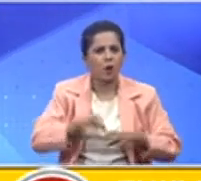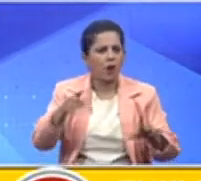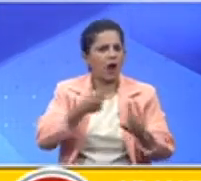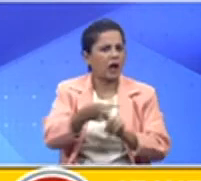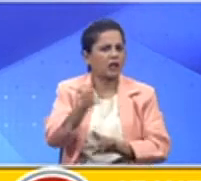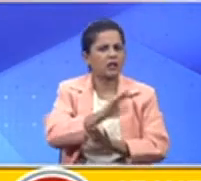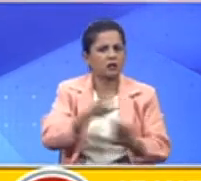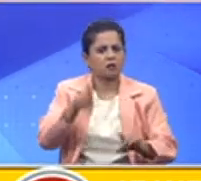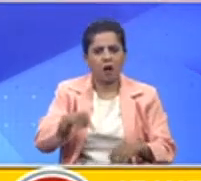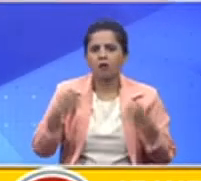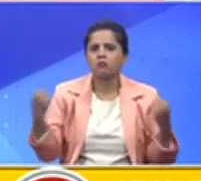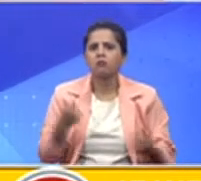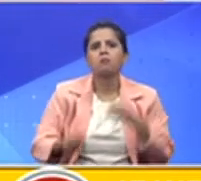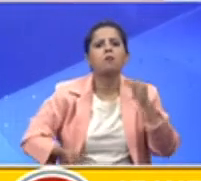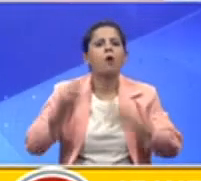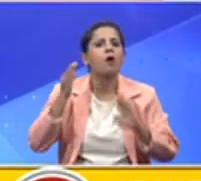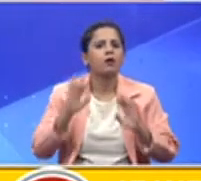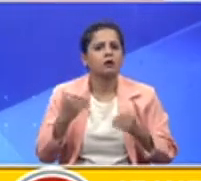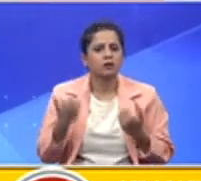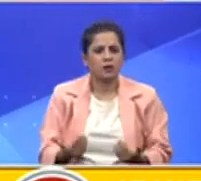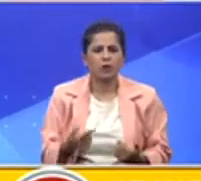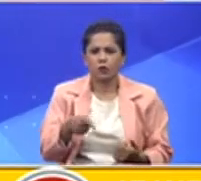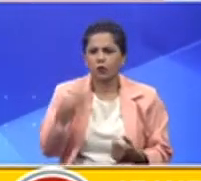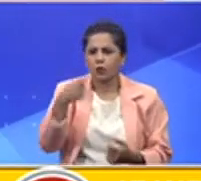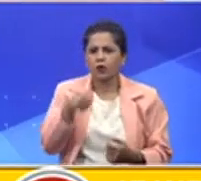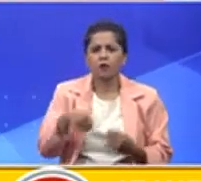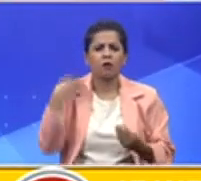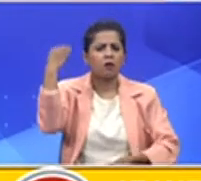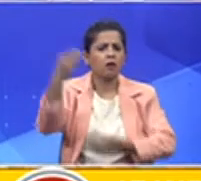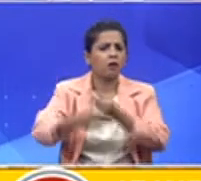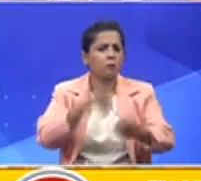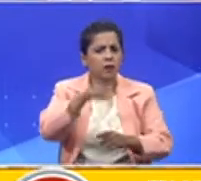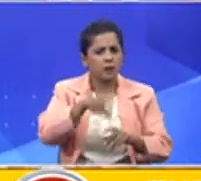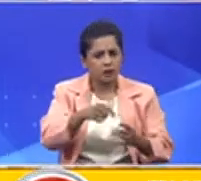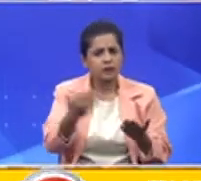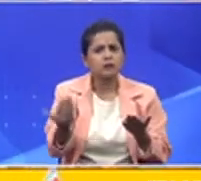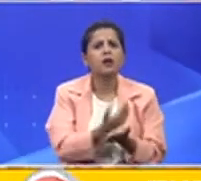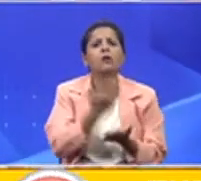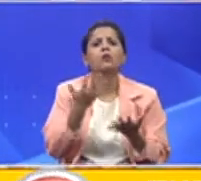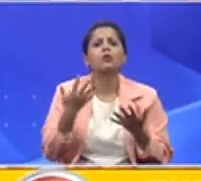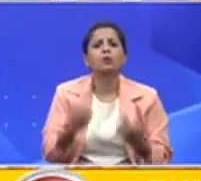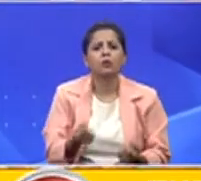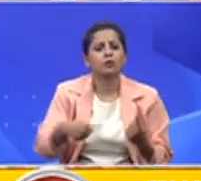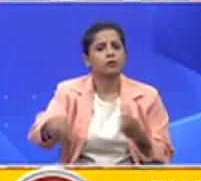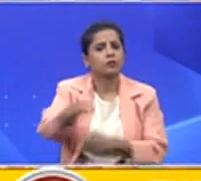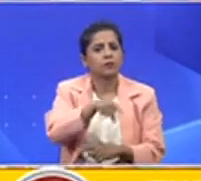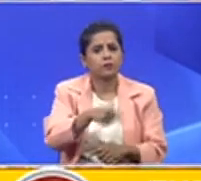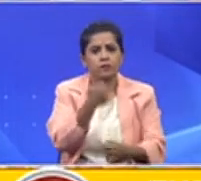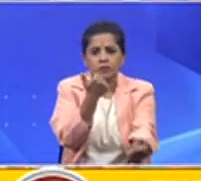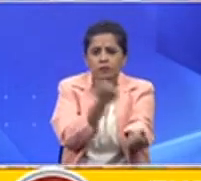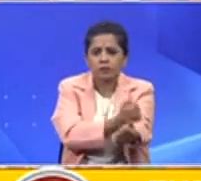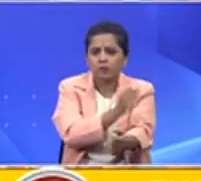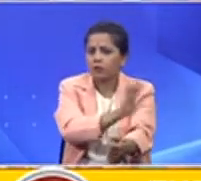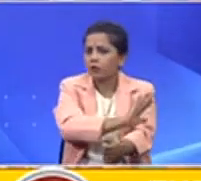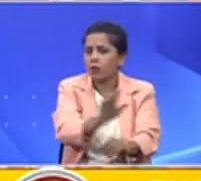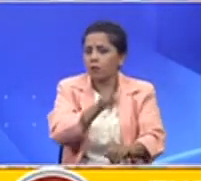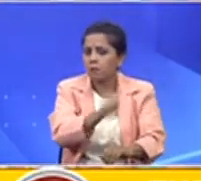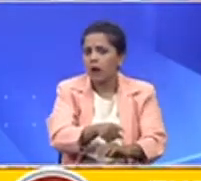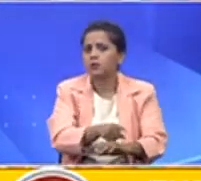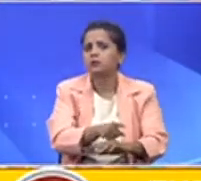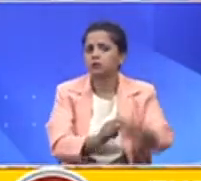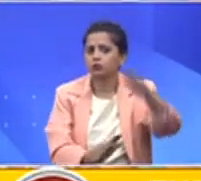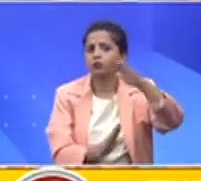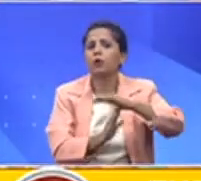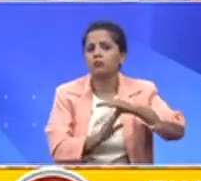देते हैं हमें देश की भावी पीडियों को बचाना है तो उन्हें ड्रक्स से दूर रखना ही